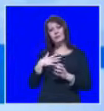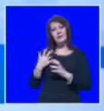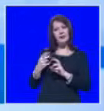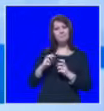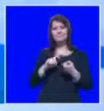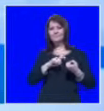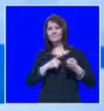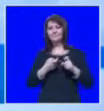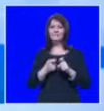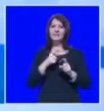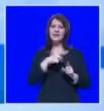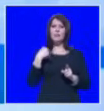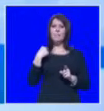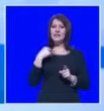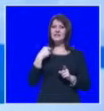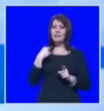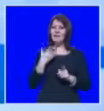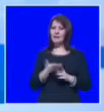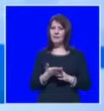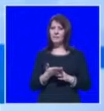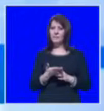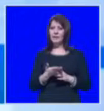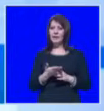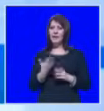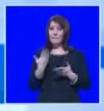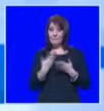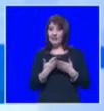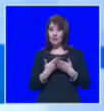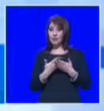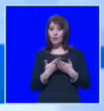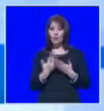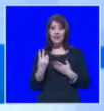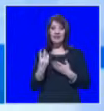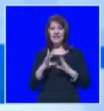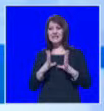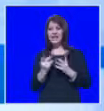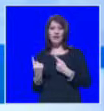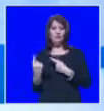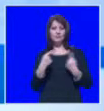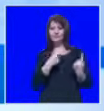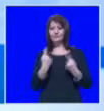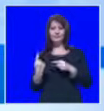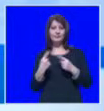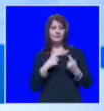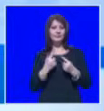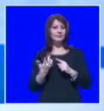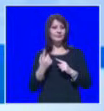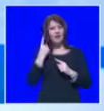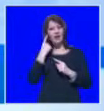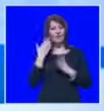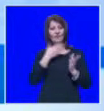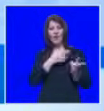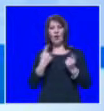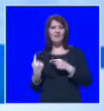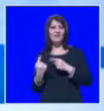от Продължаваме промяната бяхте близко до него, до момента, в който едни взаимни обвинения не изостриха до крайност отношенията между